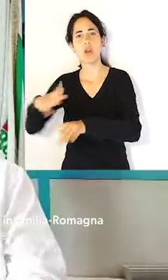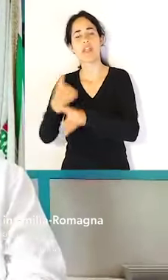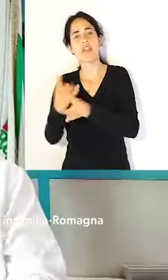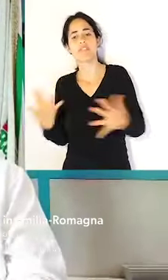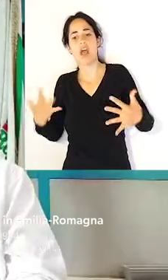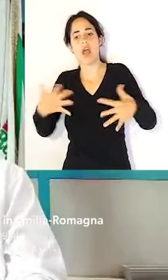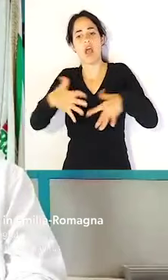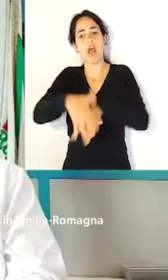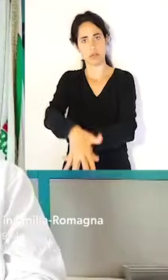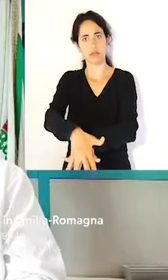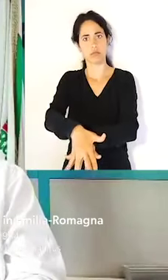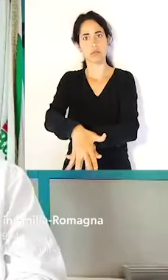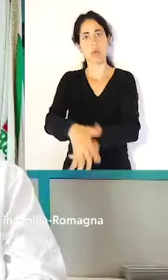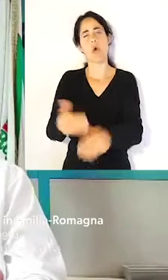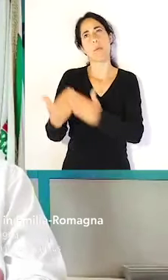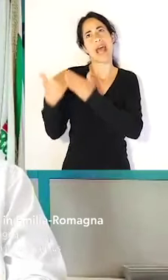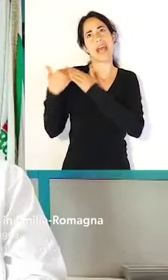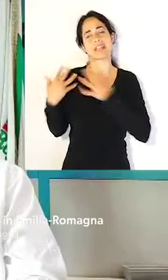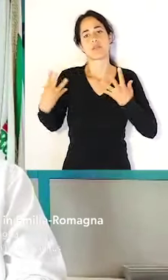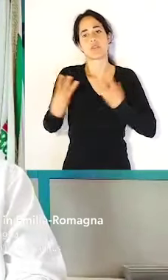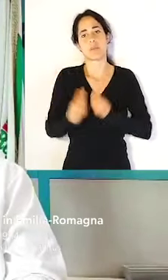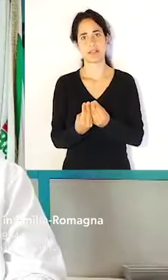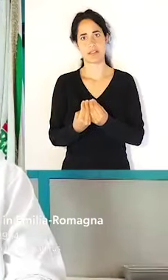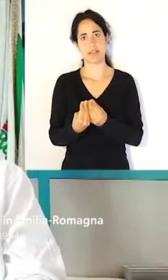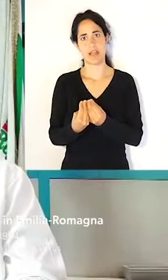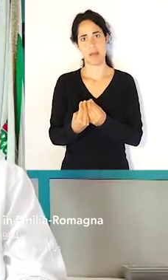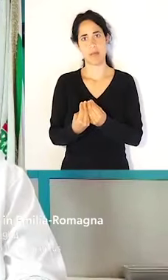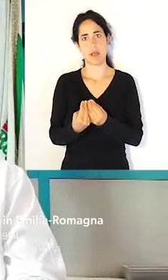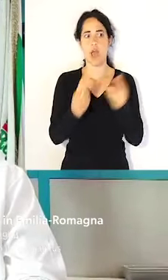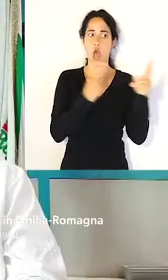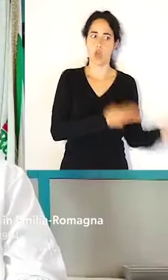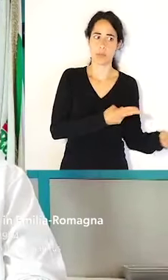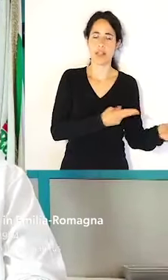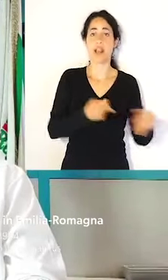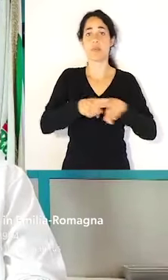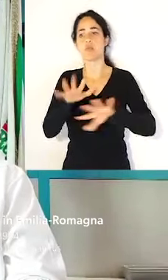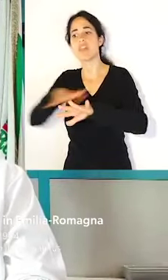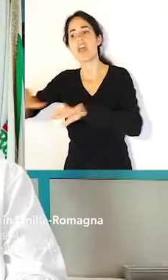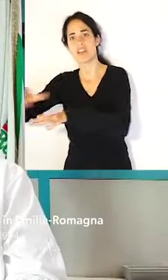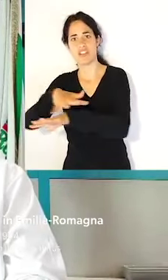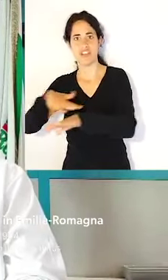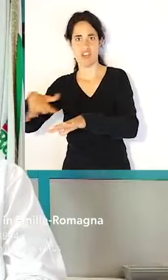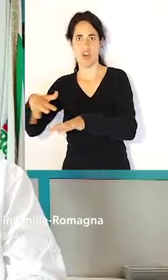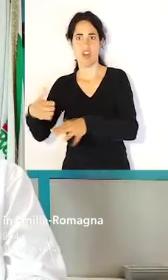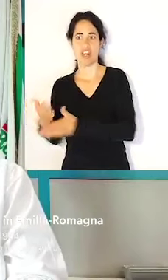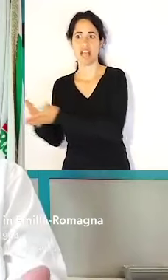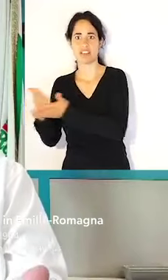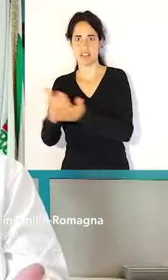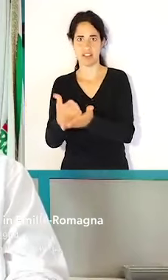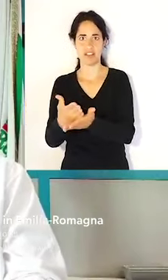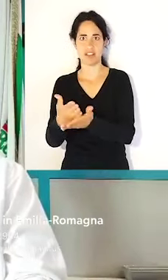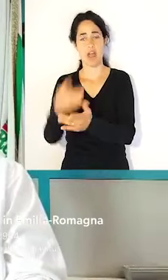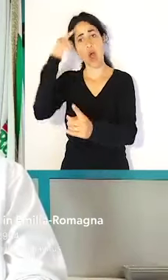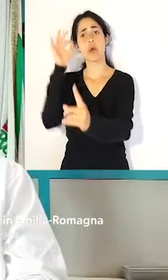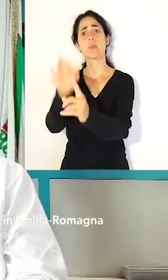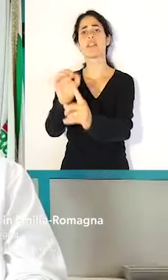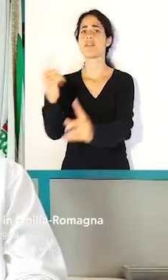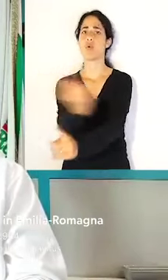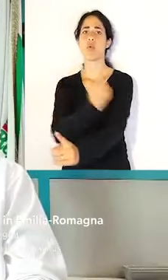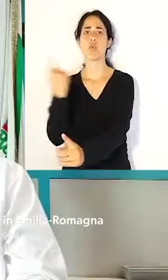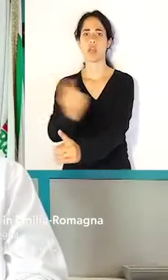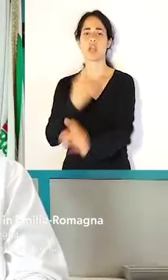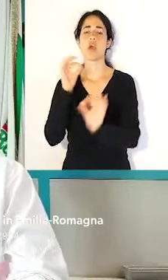l'un l'altro nella comune assunzione di responsabilità per garantire il diritto alla salute del cittadino.